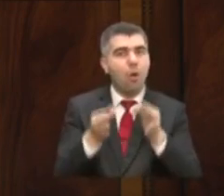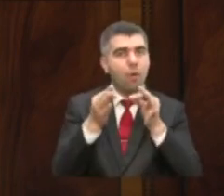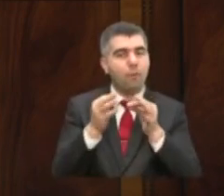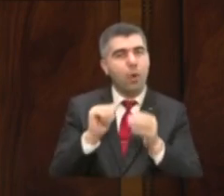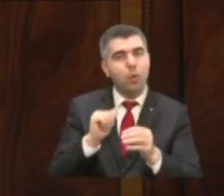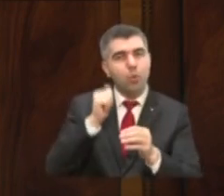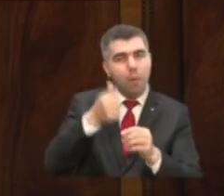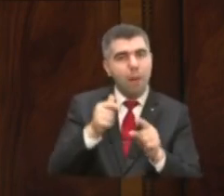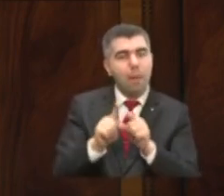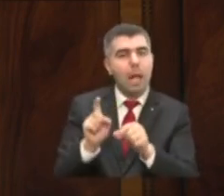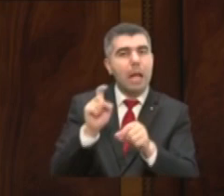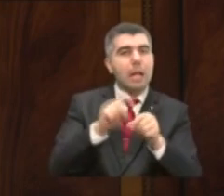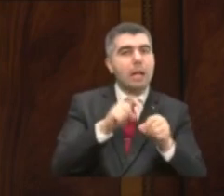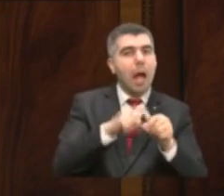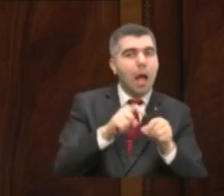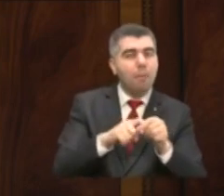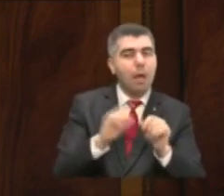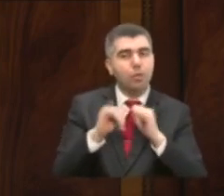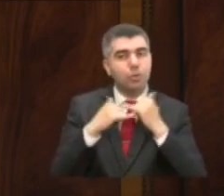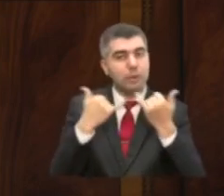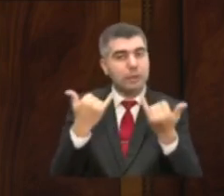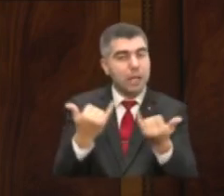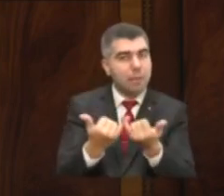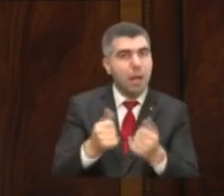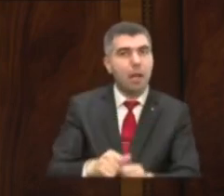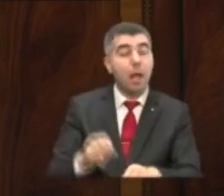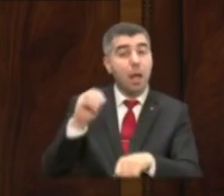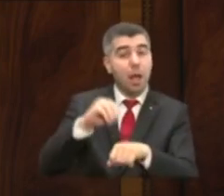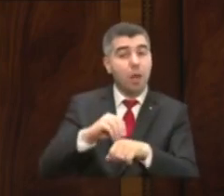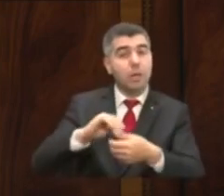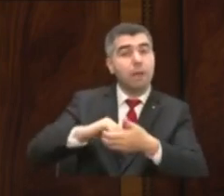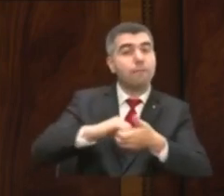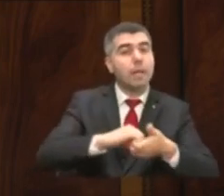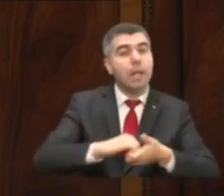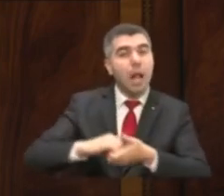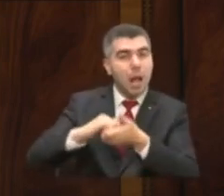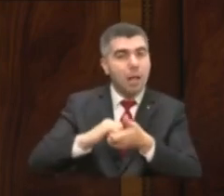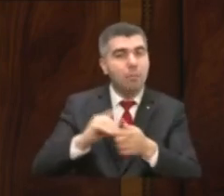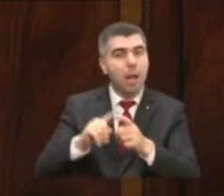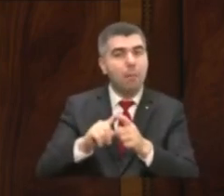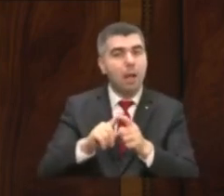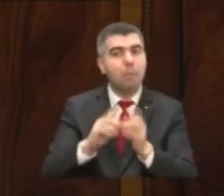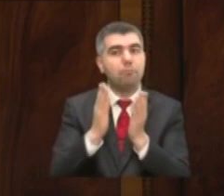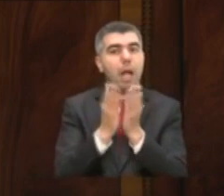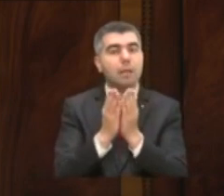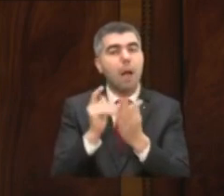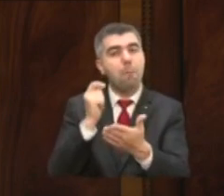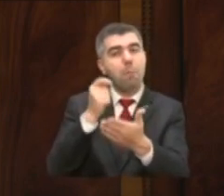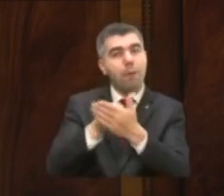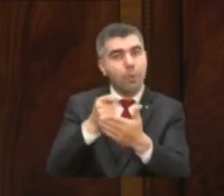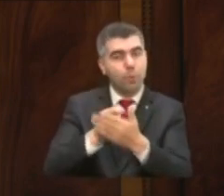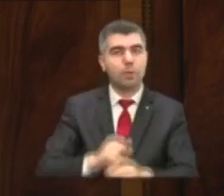يدير مع النقابات الممثلة في القطاع، من بعد غادي يدير مع الفيدراليات ديال القطاع الخاص، من بعد غادي نمشيو